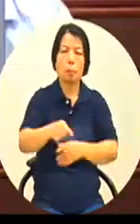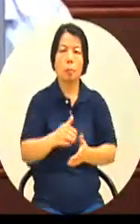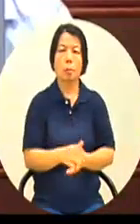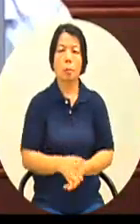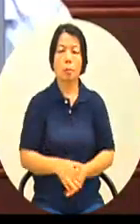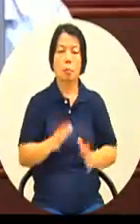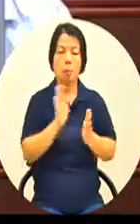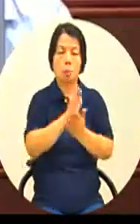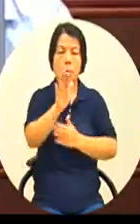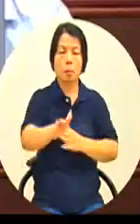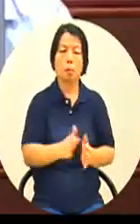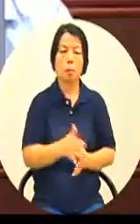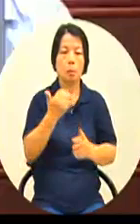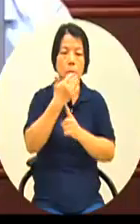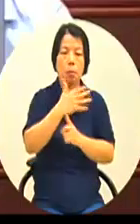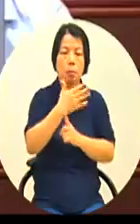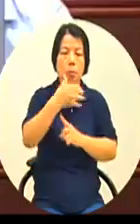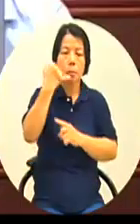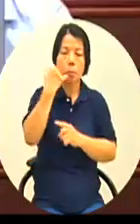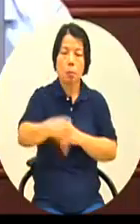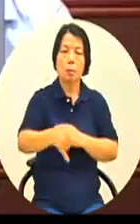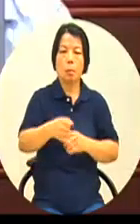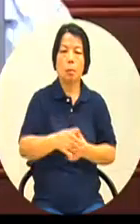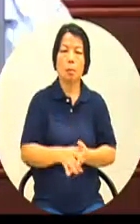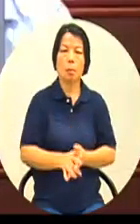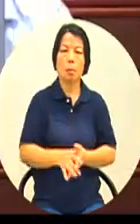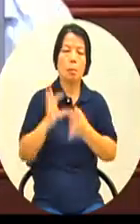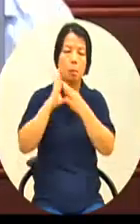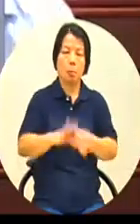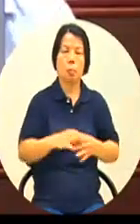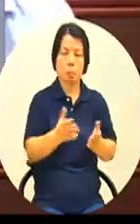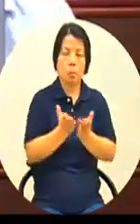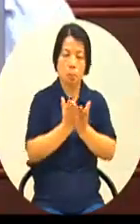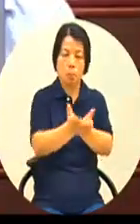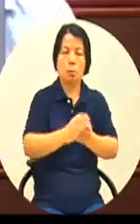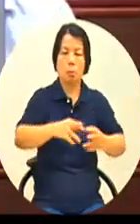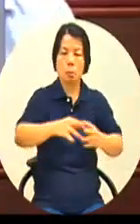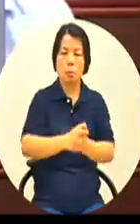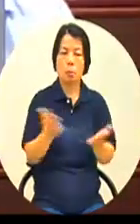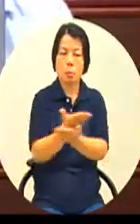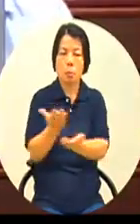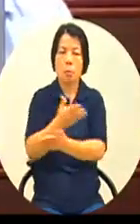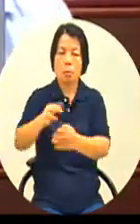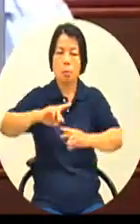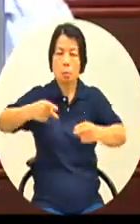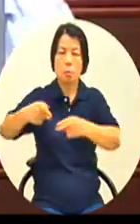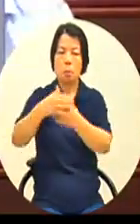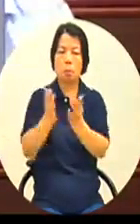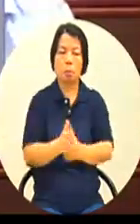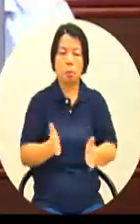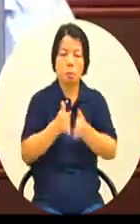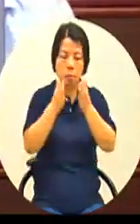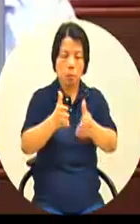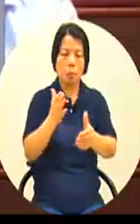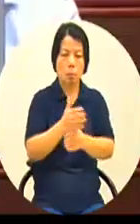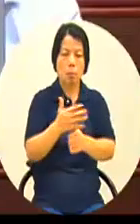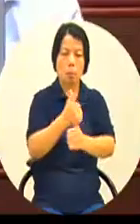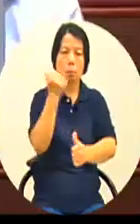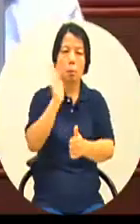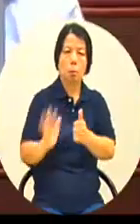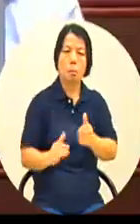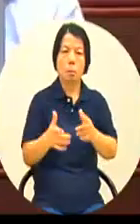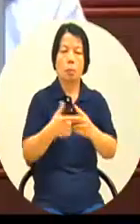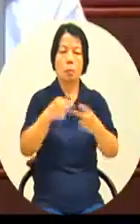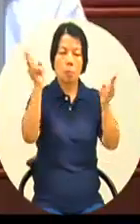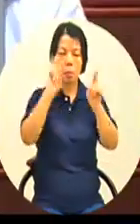在未来的期间里面呢，持续的去做汰换跟改造。比如说，我们现在往生态的、往电动的这个